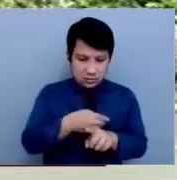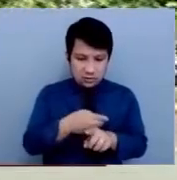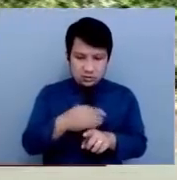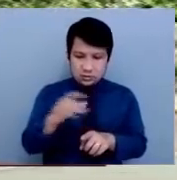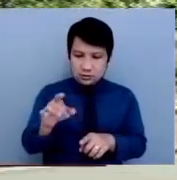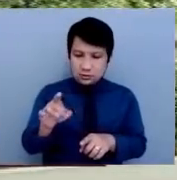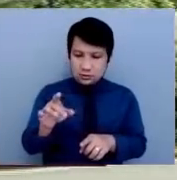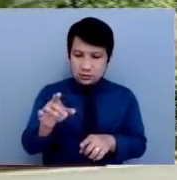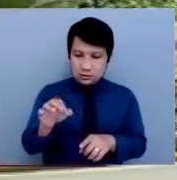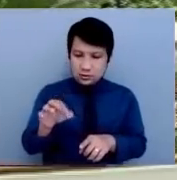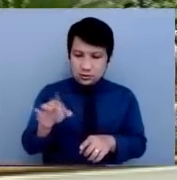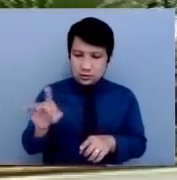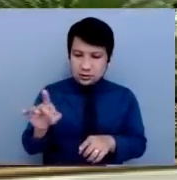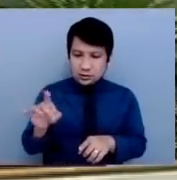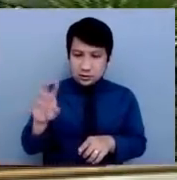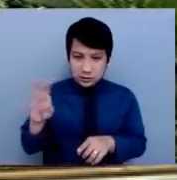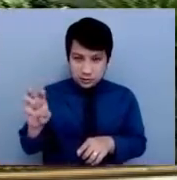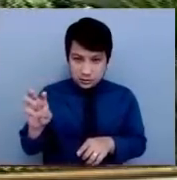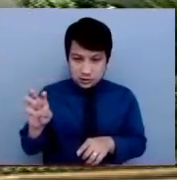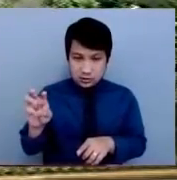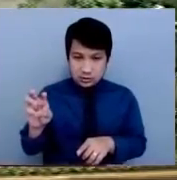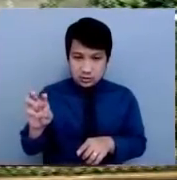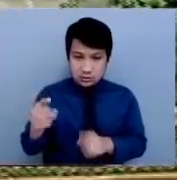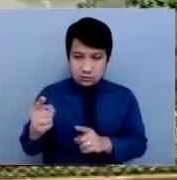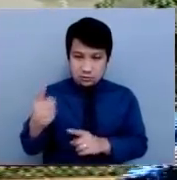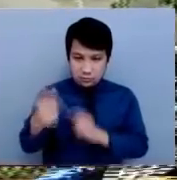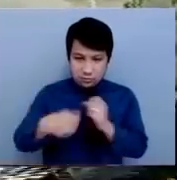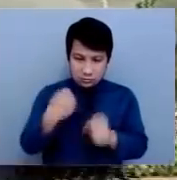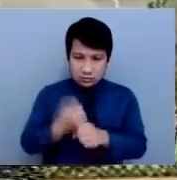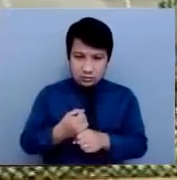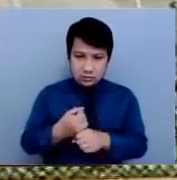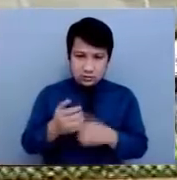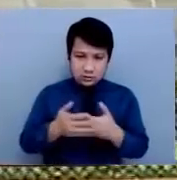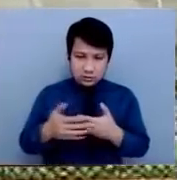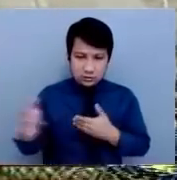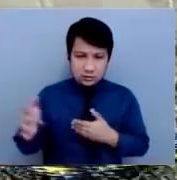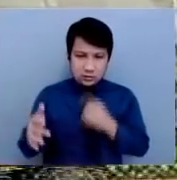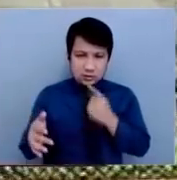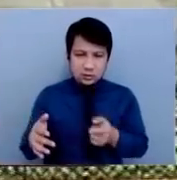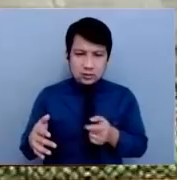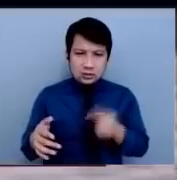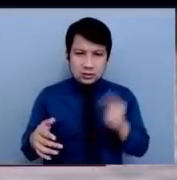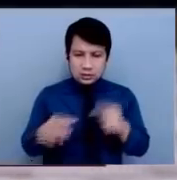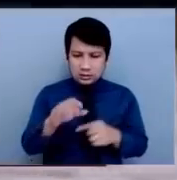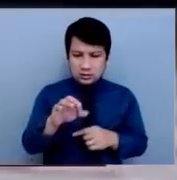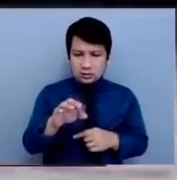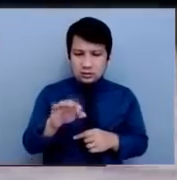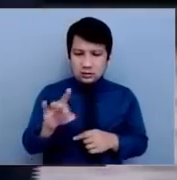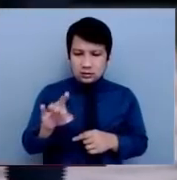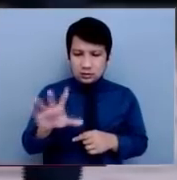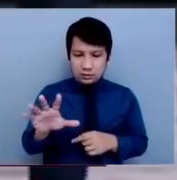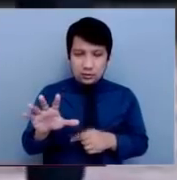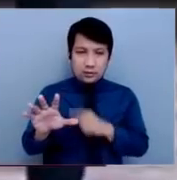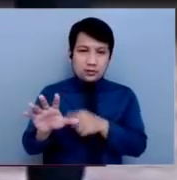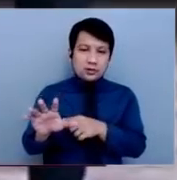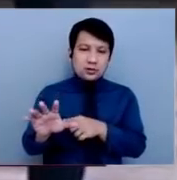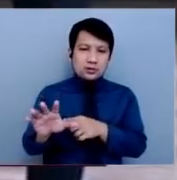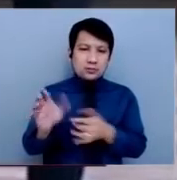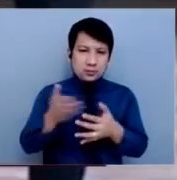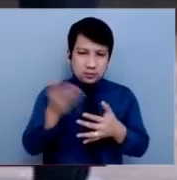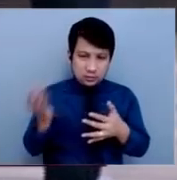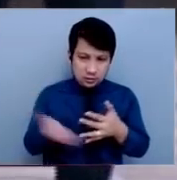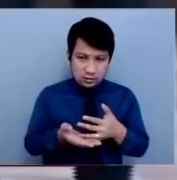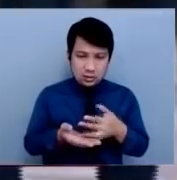March 1986, kasi one year after ang filing eh. Yeah, yeah. Sa Makati, yeah. Yung kanyang 1985 pala na tax return, ipa-file niya yon